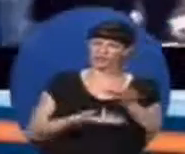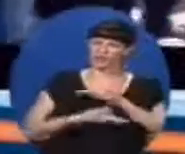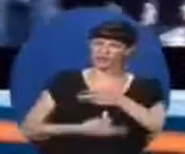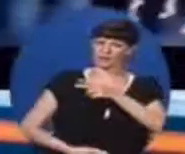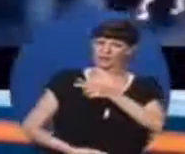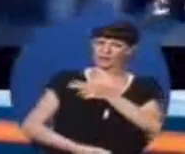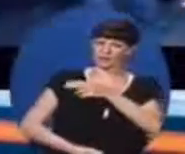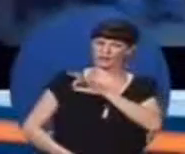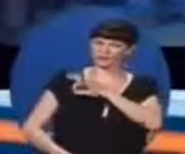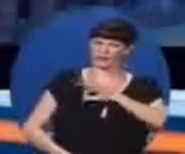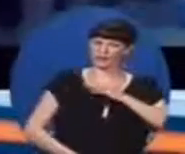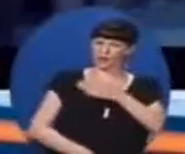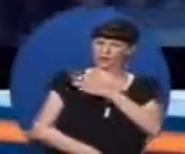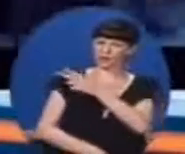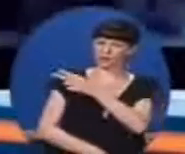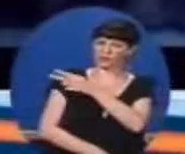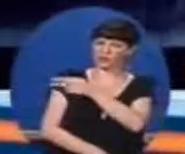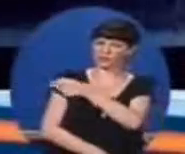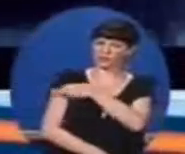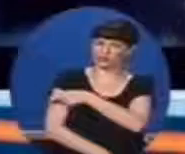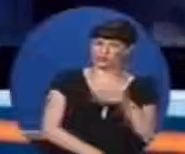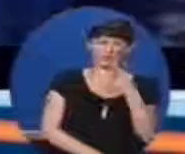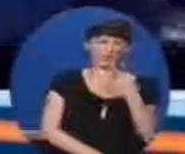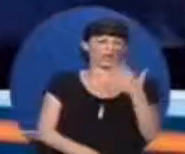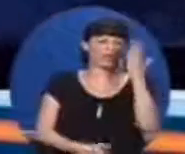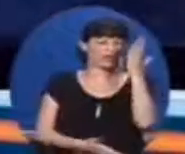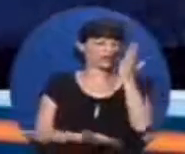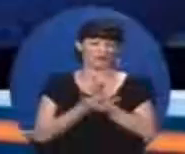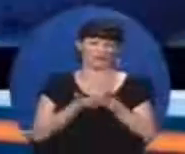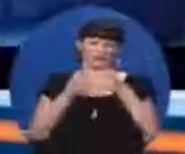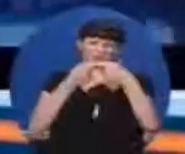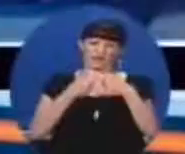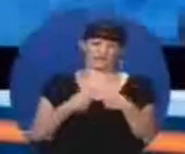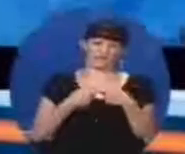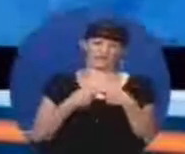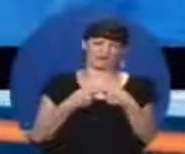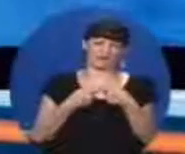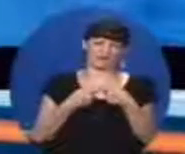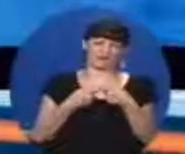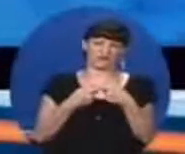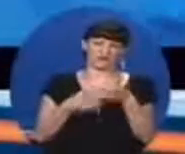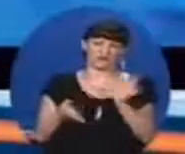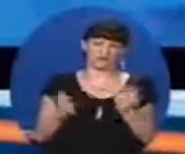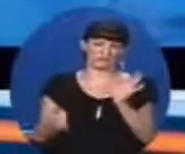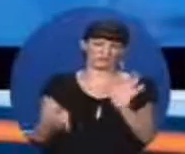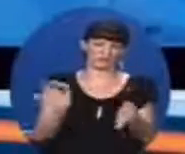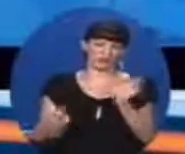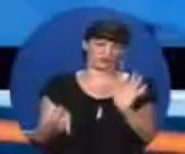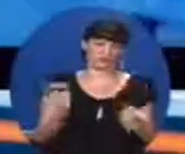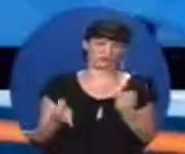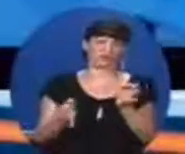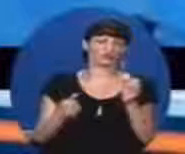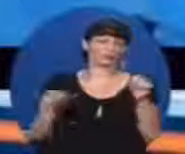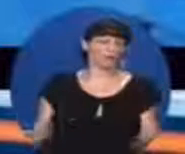קודם כל, היות ואני הייתי חבר בדין המשמעת של המשטרה, בין היתר, ישבתי בהרכבים עם בורובסקי וכאלה, אדון ברונו